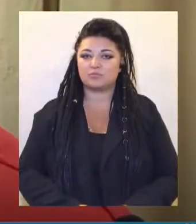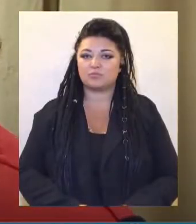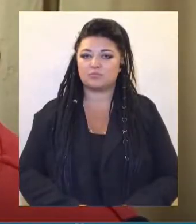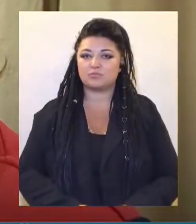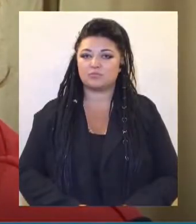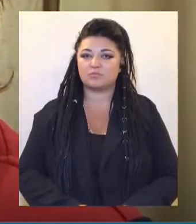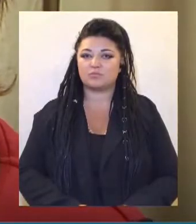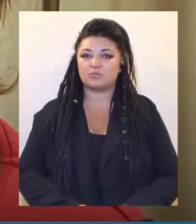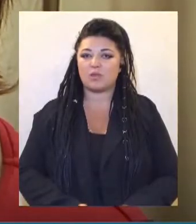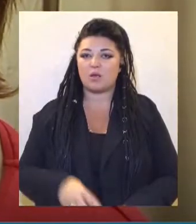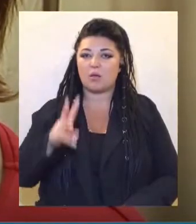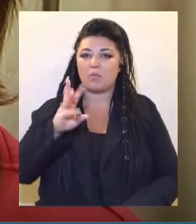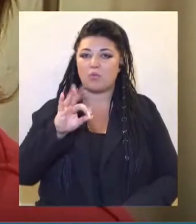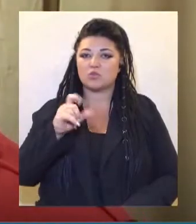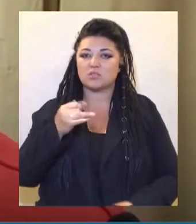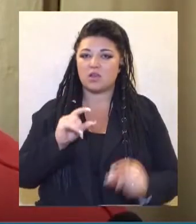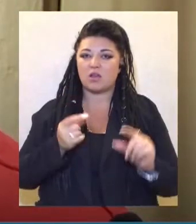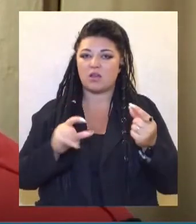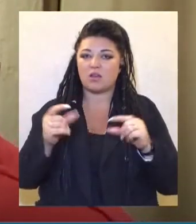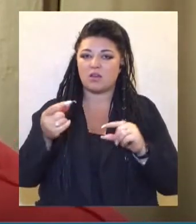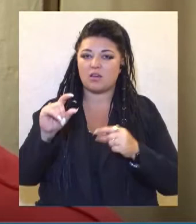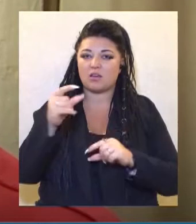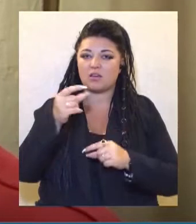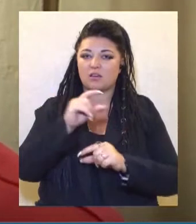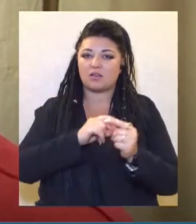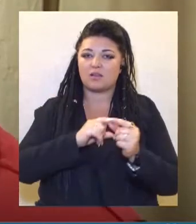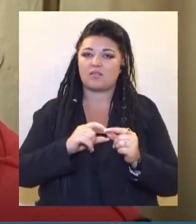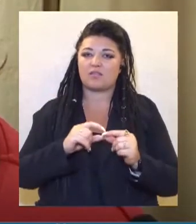Мозаїка бросає тобі визов справлятися з задачами